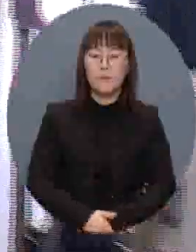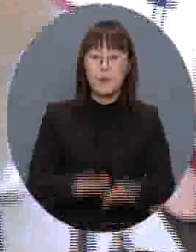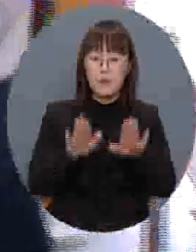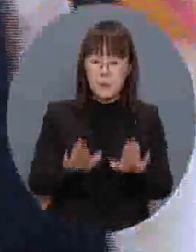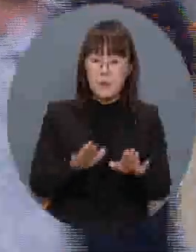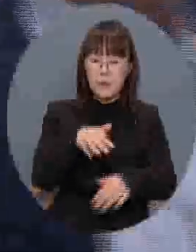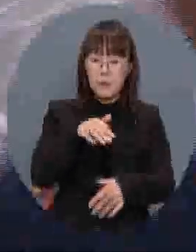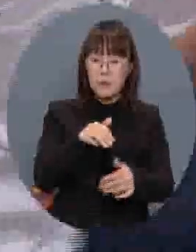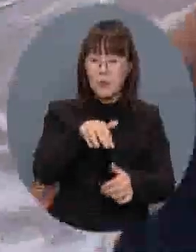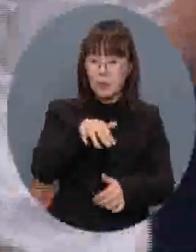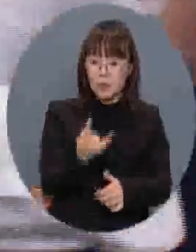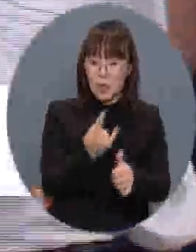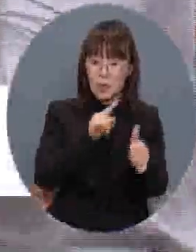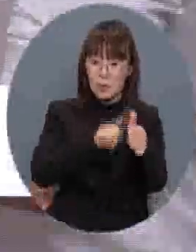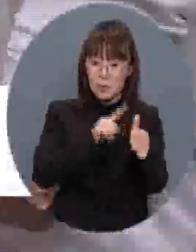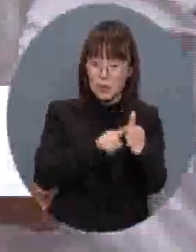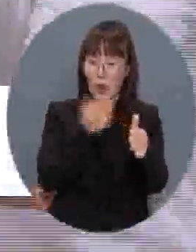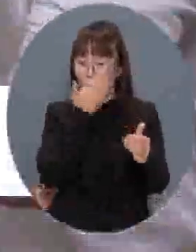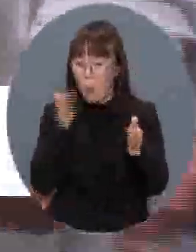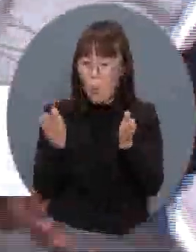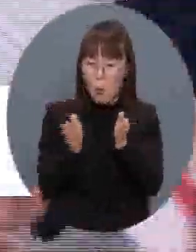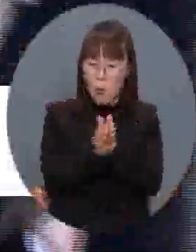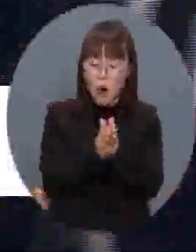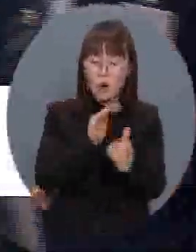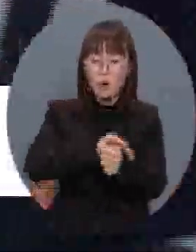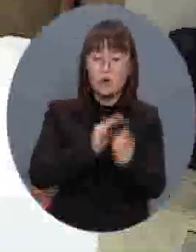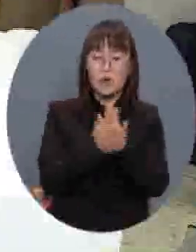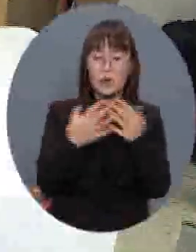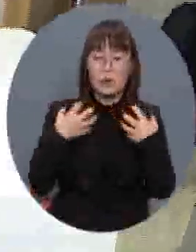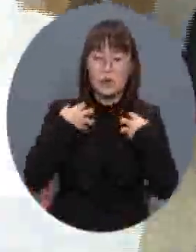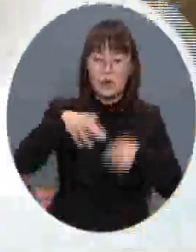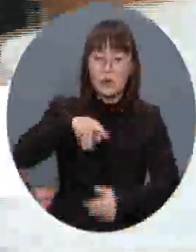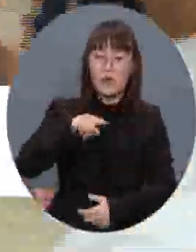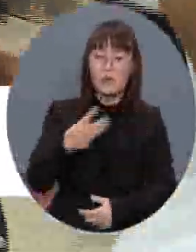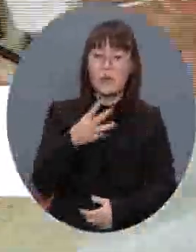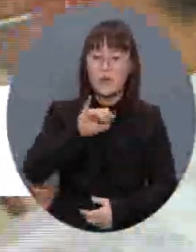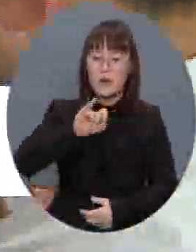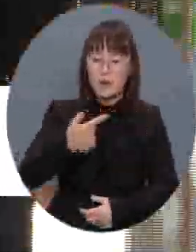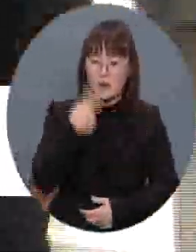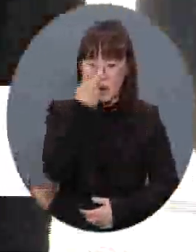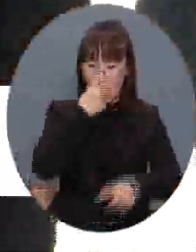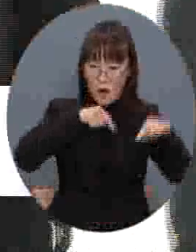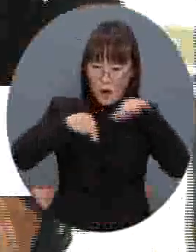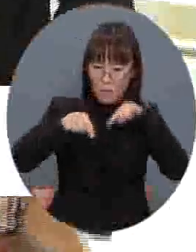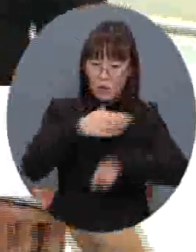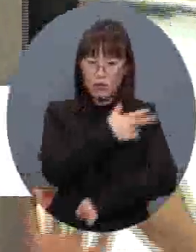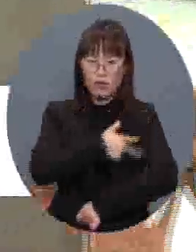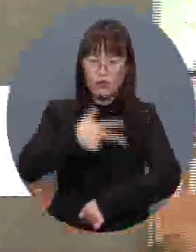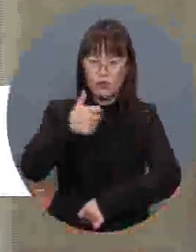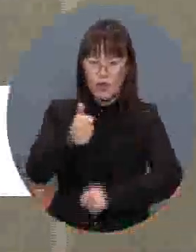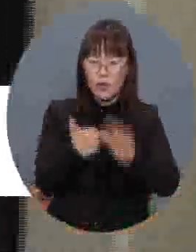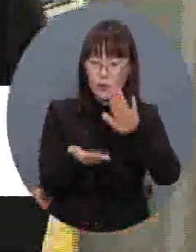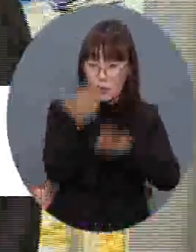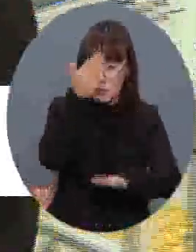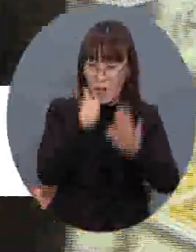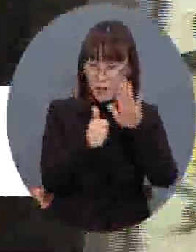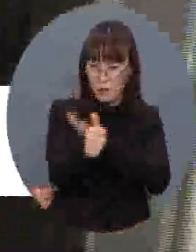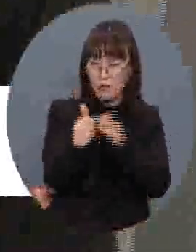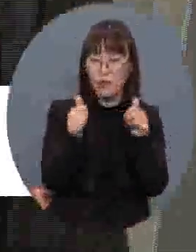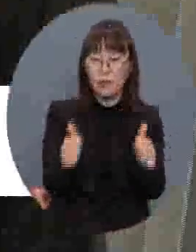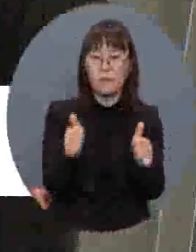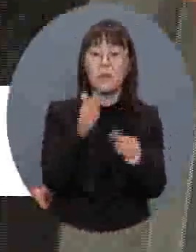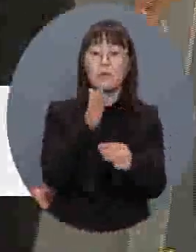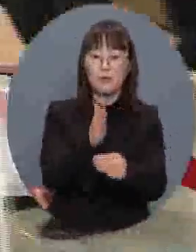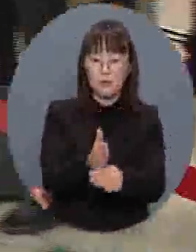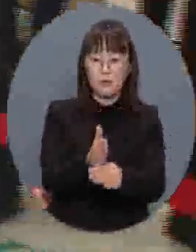고 최숙현 선수 가혹행위에 연루된 경주시청 철인 3종 경기팀 감독과 주장, 선배 선수의 재판도 진행되고